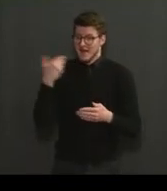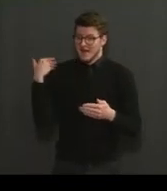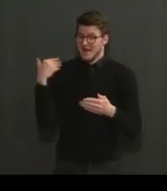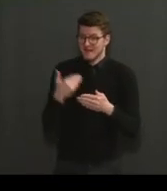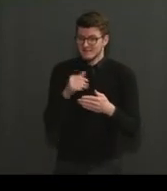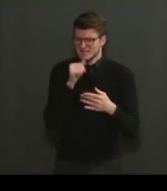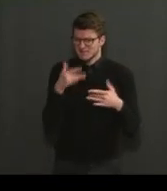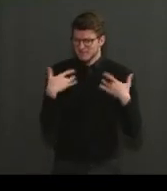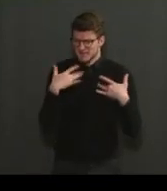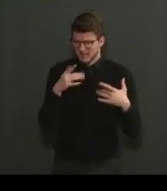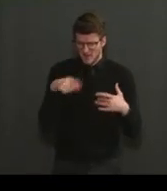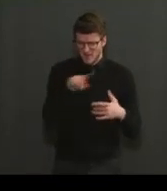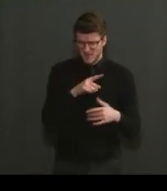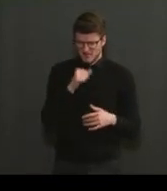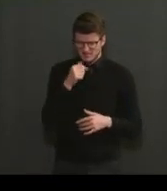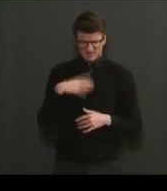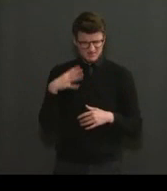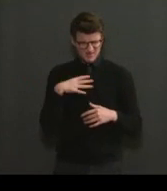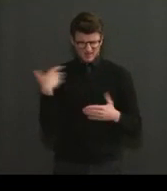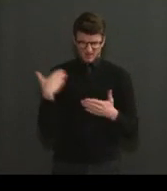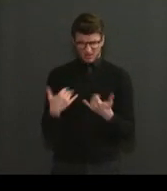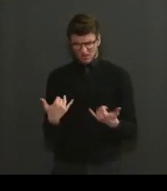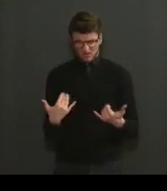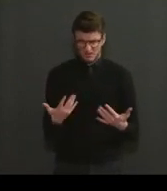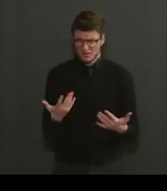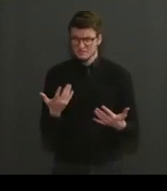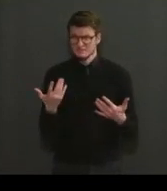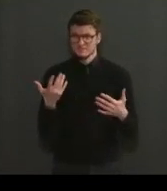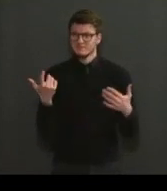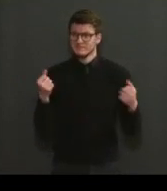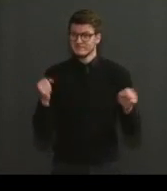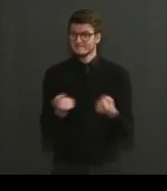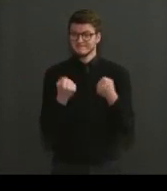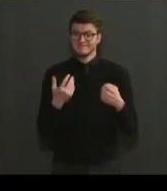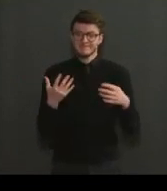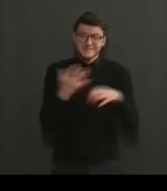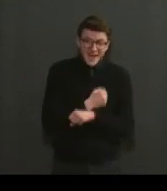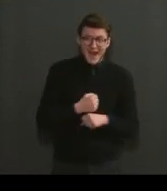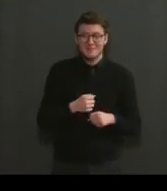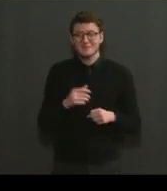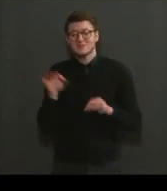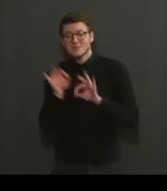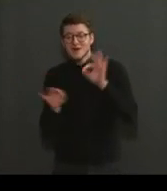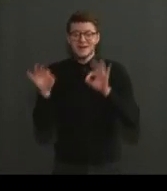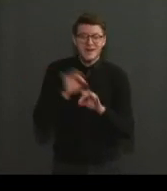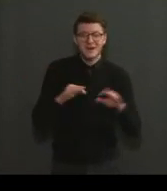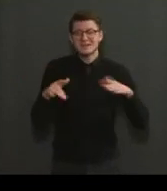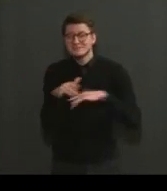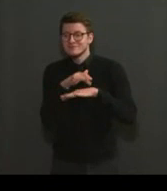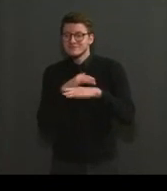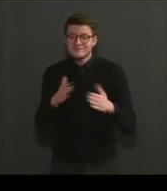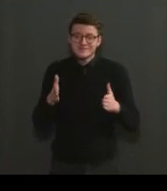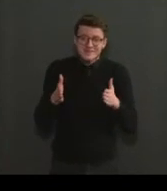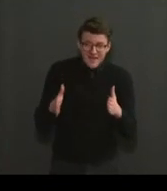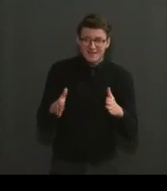boeiende. Maar we kunnen het ons nog niet permitteren om met z'n allen samen te troepen in winkelstraten of op pleinen.